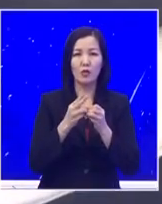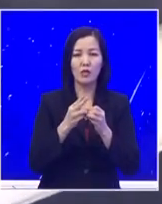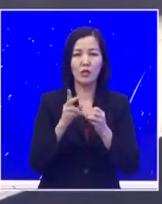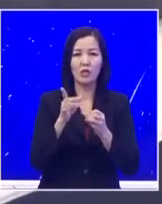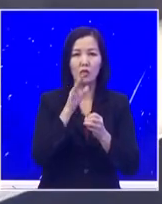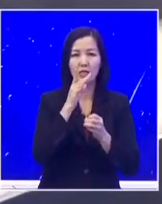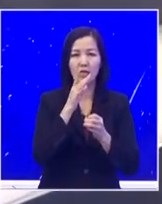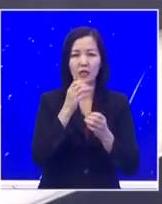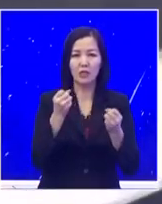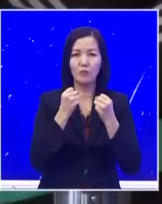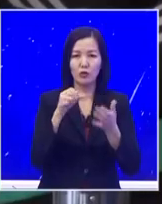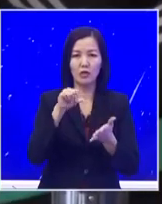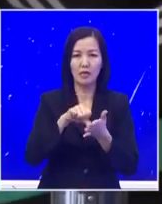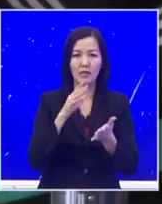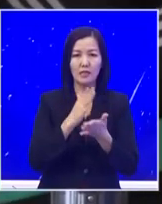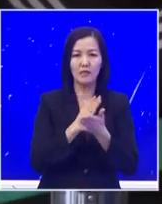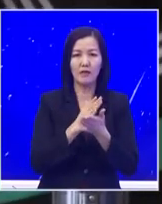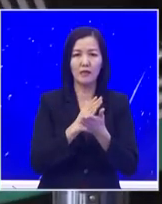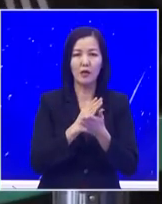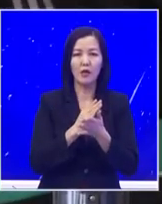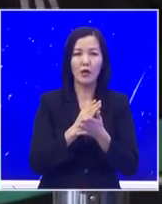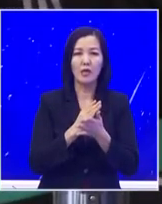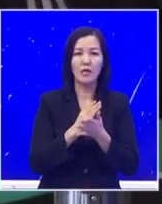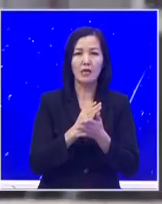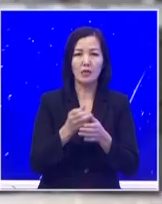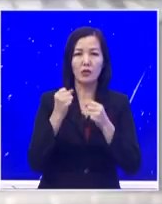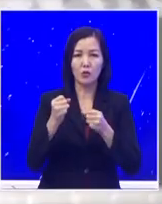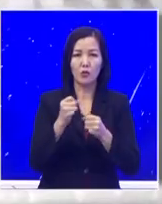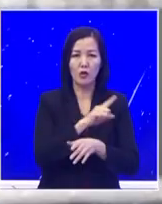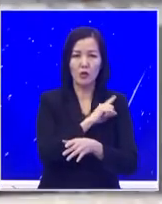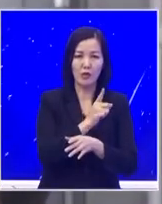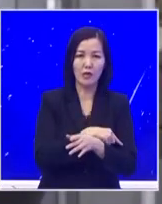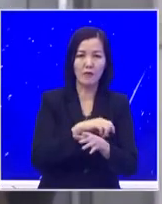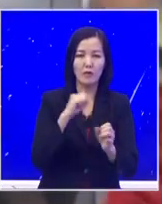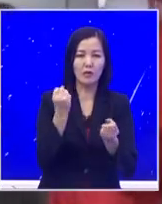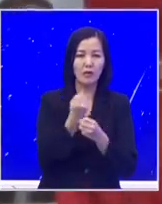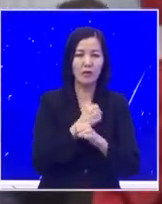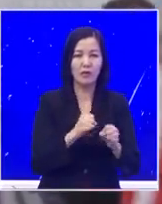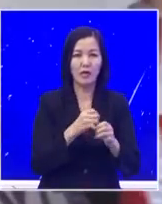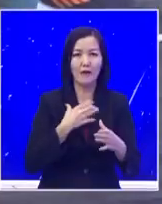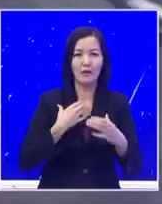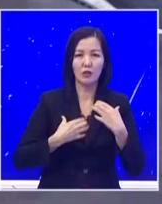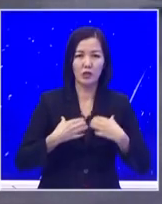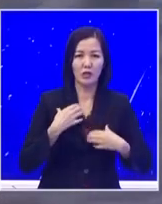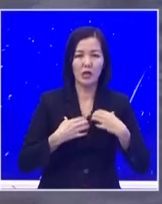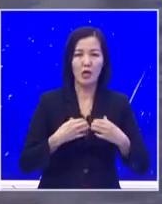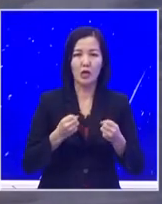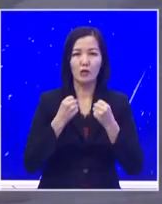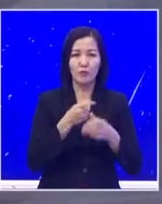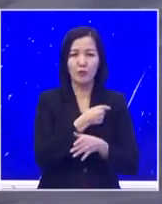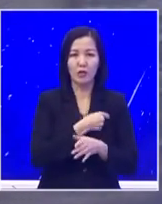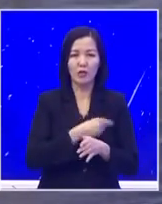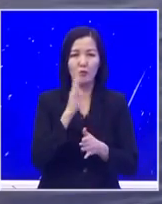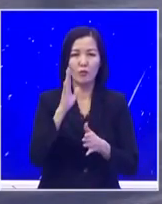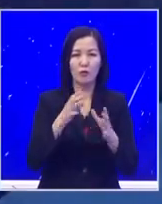спортшылар сайысып жатыр. Дені рингте төселгендер. Соққылары да сауатты, қимылдары да ширақ. Осыдан қарап спорт сарапшылары